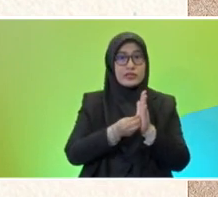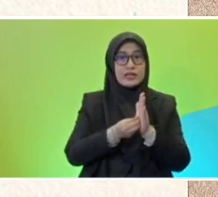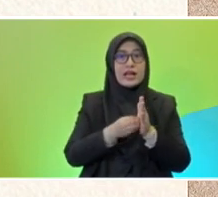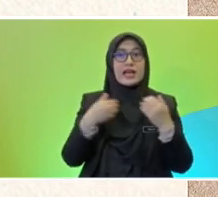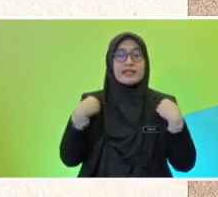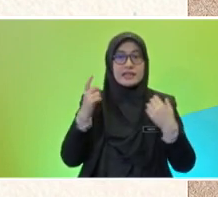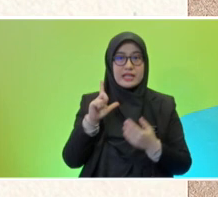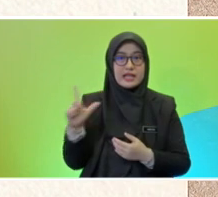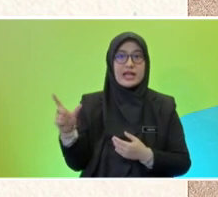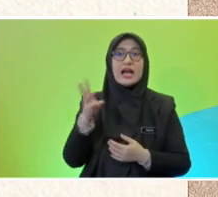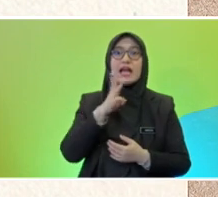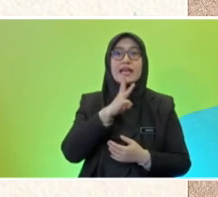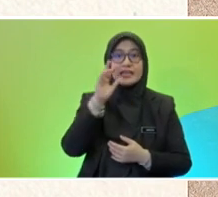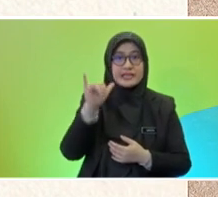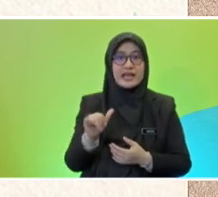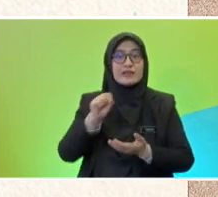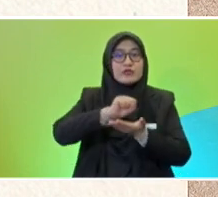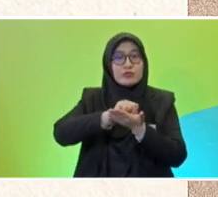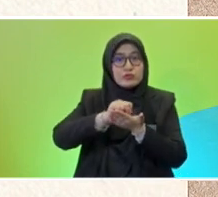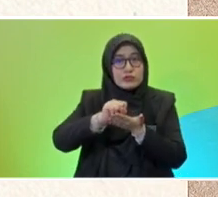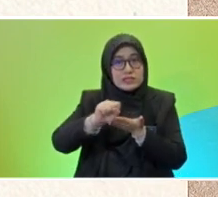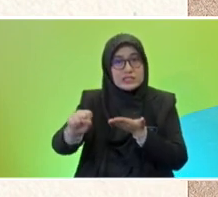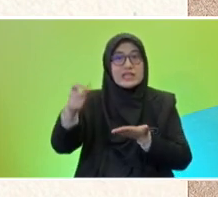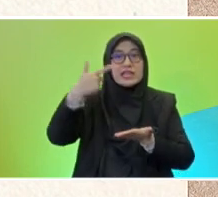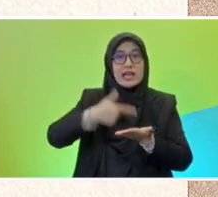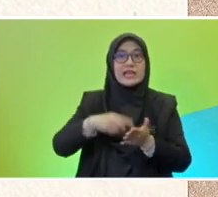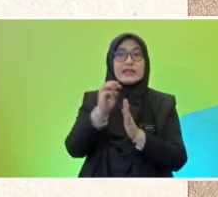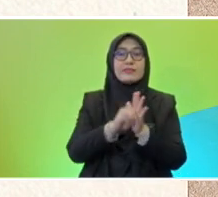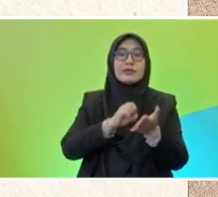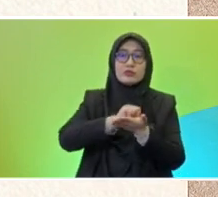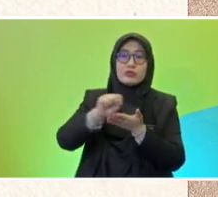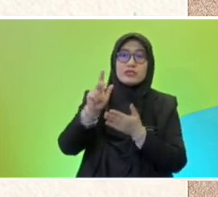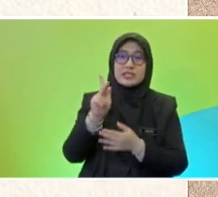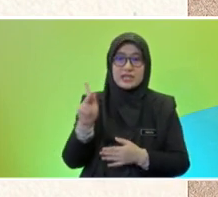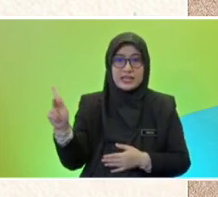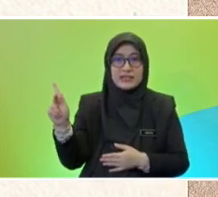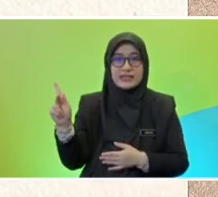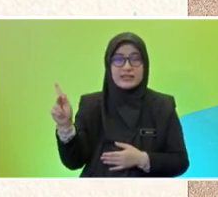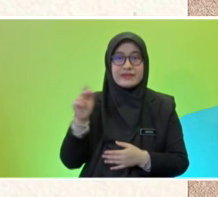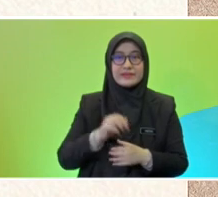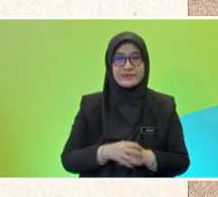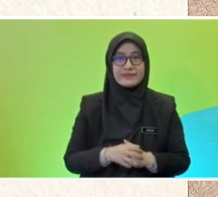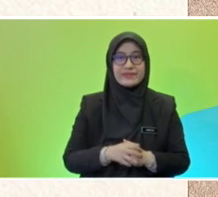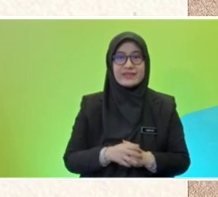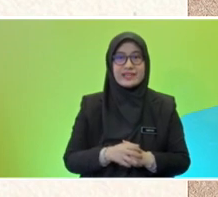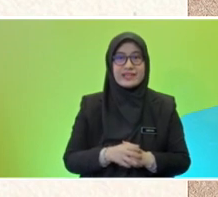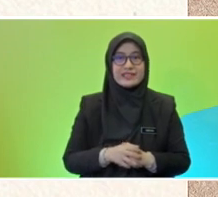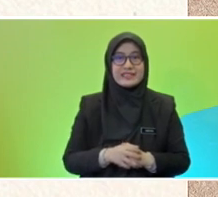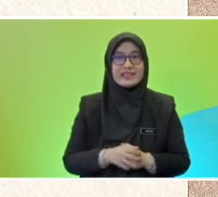air yang lagi menyucikan air yang suci lagi menyucikan dia